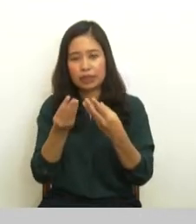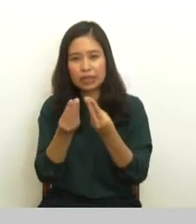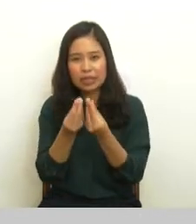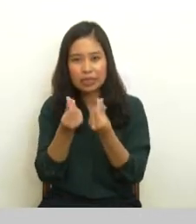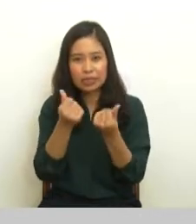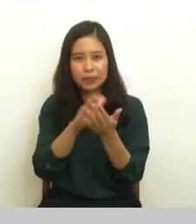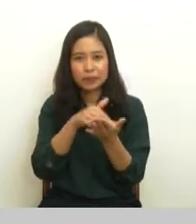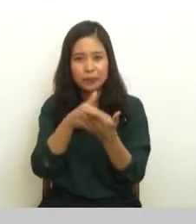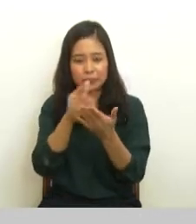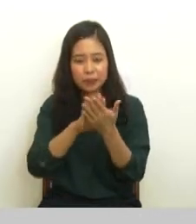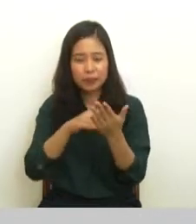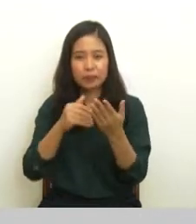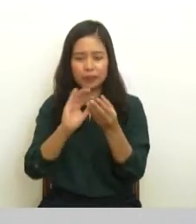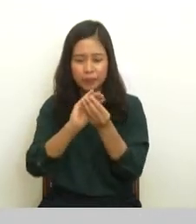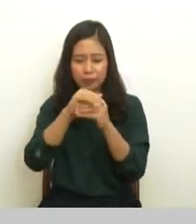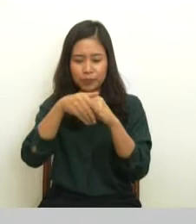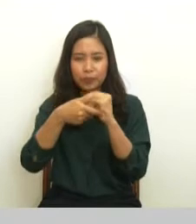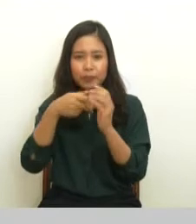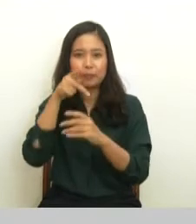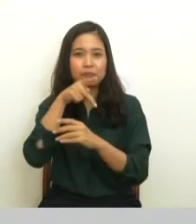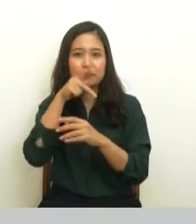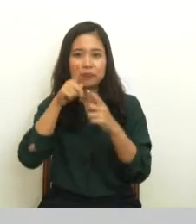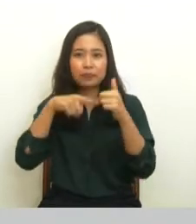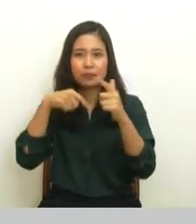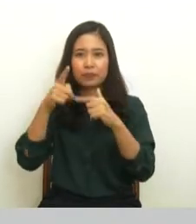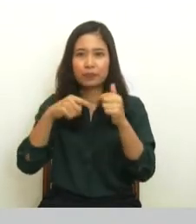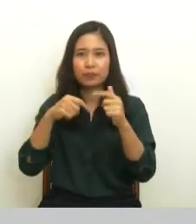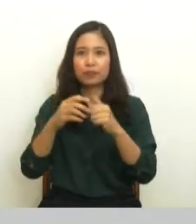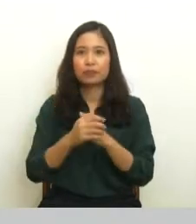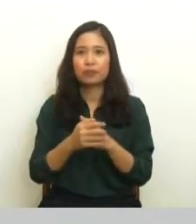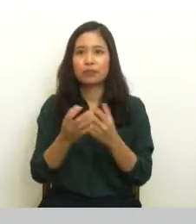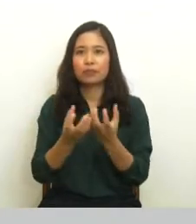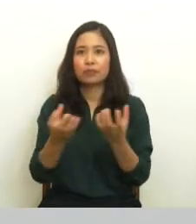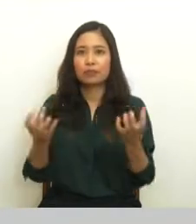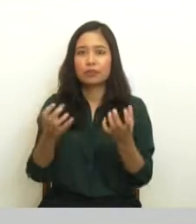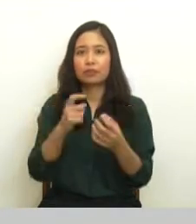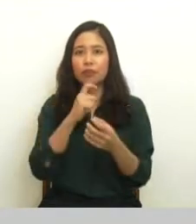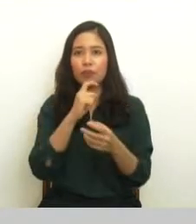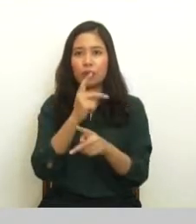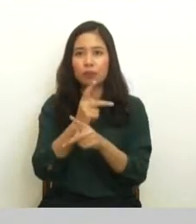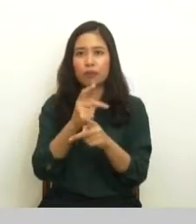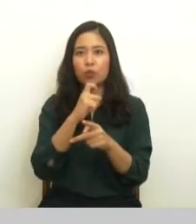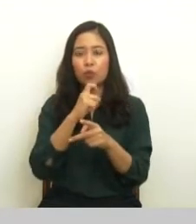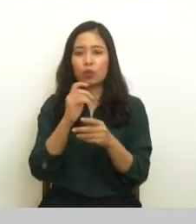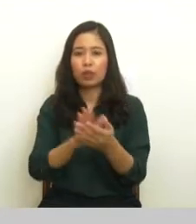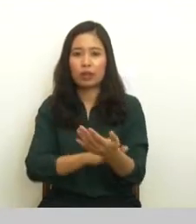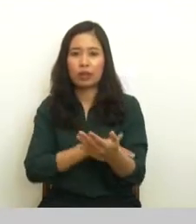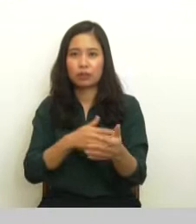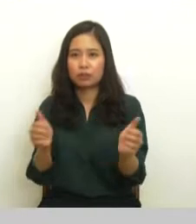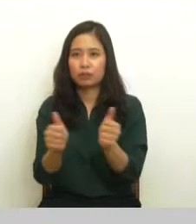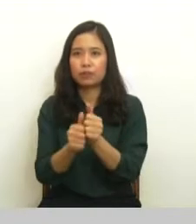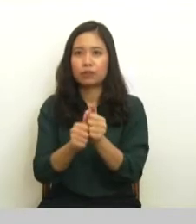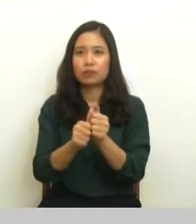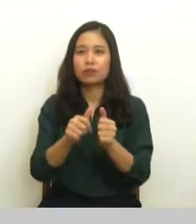ฮู่มิเหไขด้วยพระสติกสลุปกันดำเินงานของผลงานอยู่ดวยกันนานนานนะการถาเปลื่อกได้วยน้ำมัน